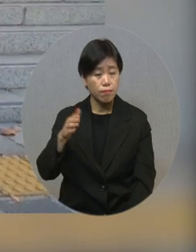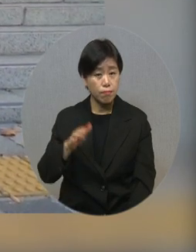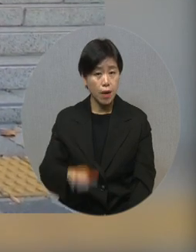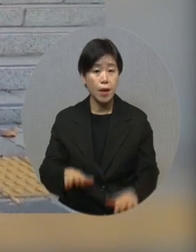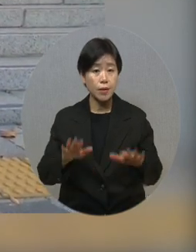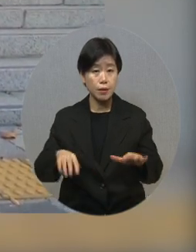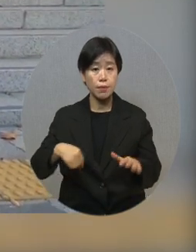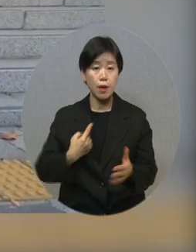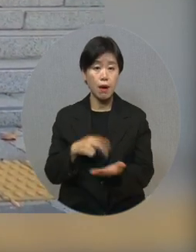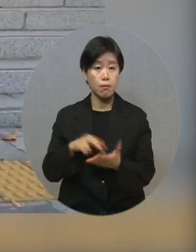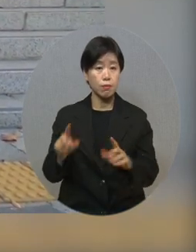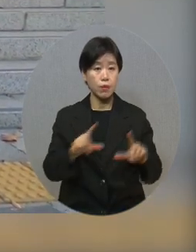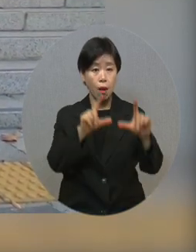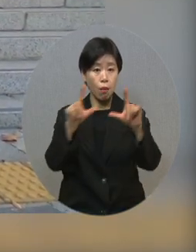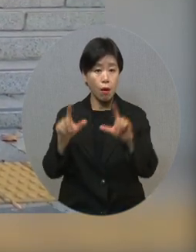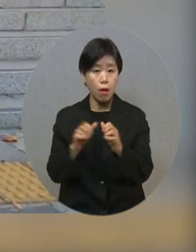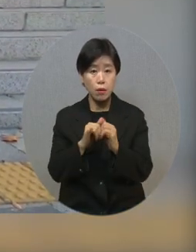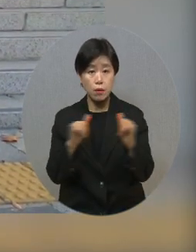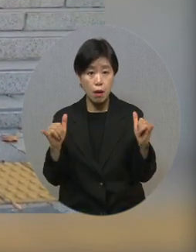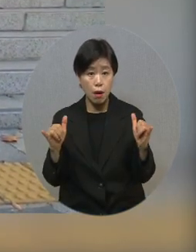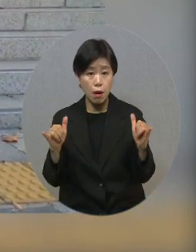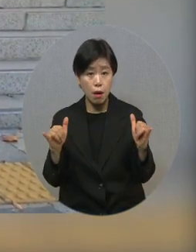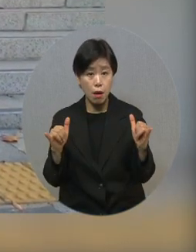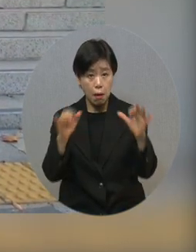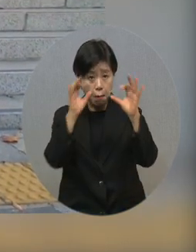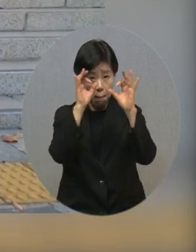지금 자립생활 하고 있는 인사드리겠습니다.